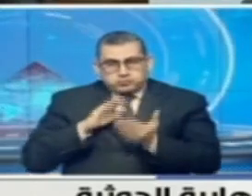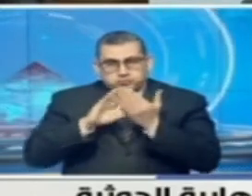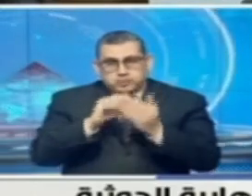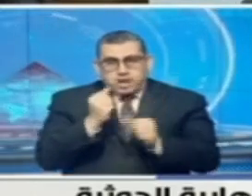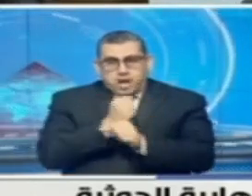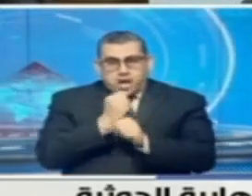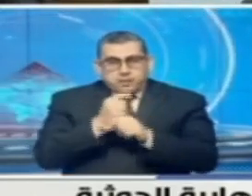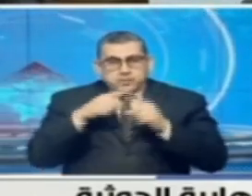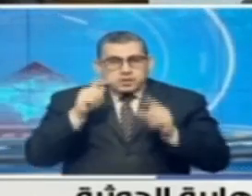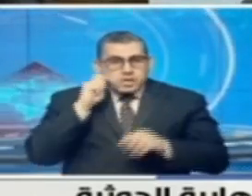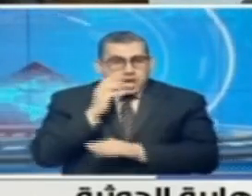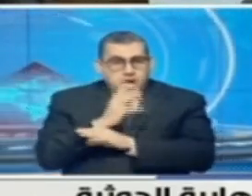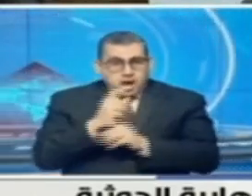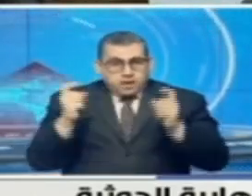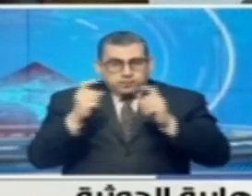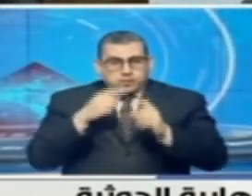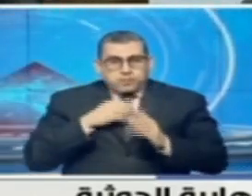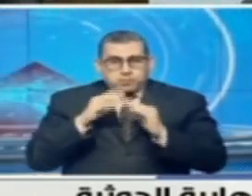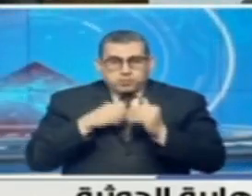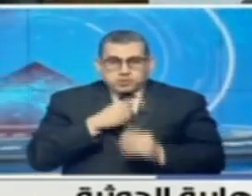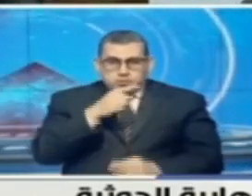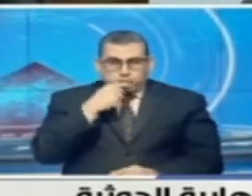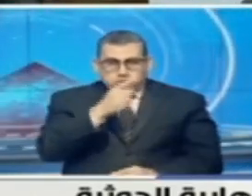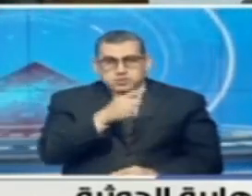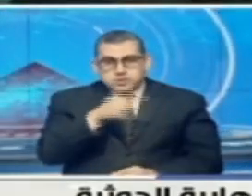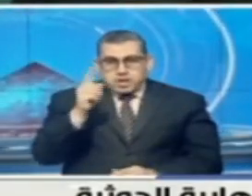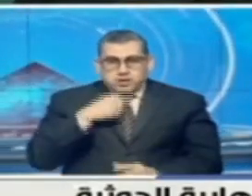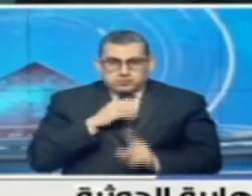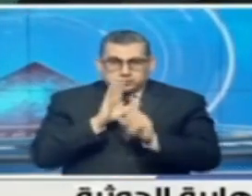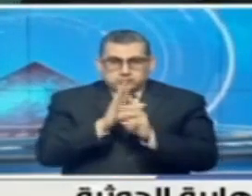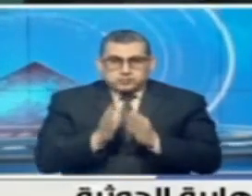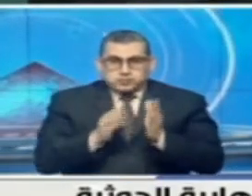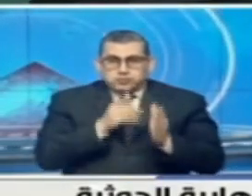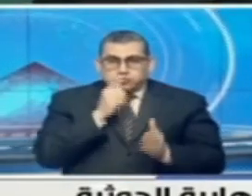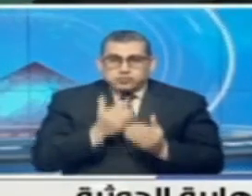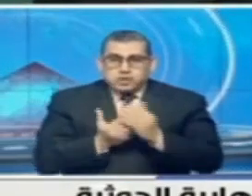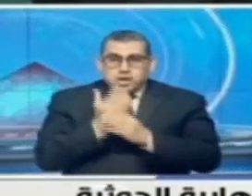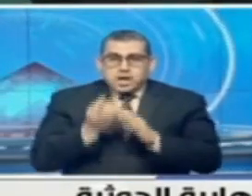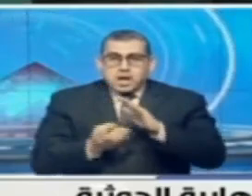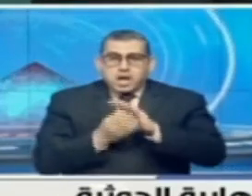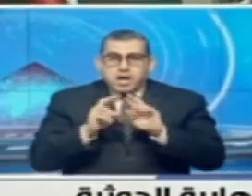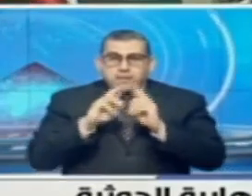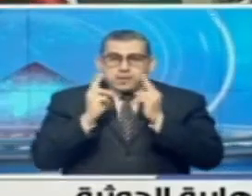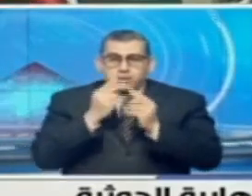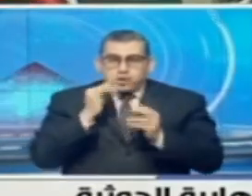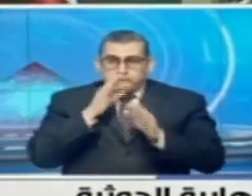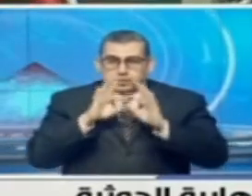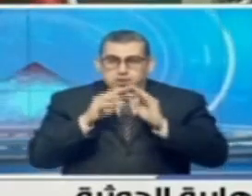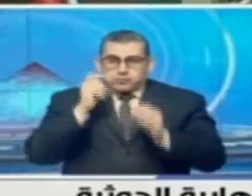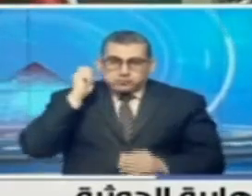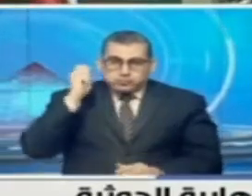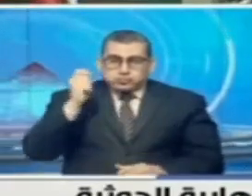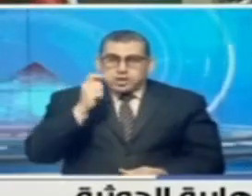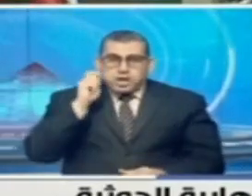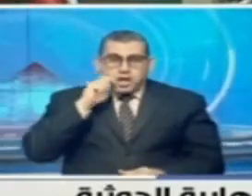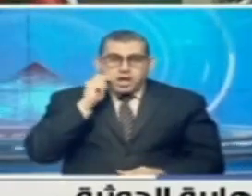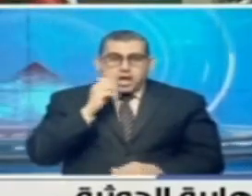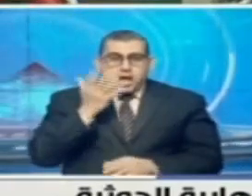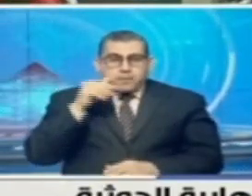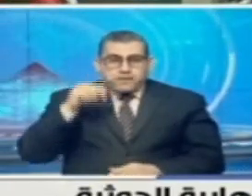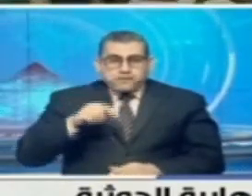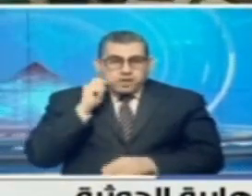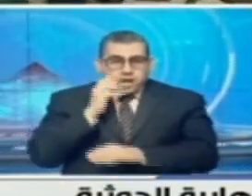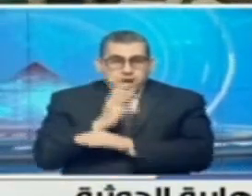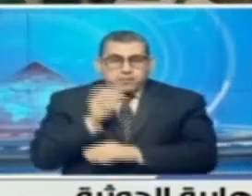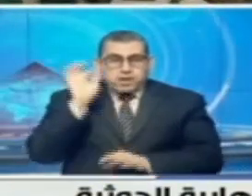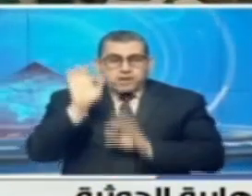أي عمل إرهابي يستهدفها. شددت الجامعة العربية على إدانتها لأي عمل إرهابي تقترفه ميليشيات